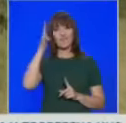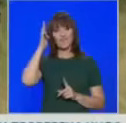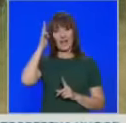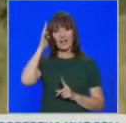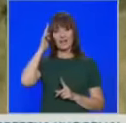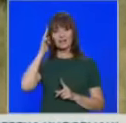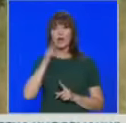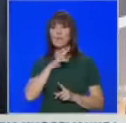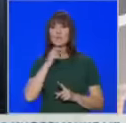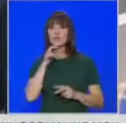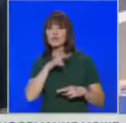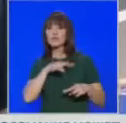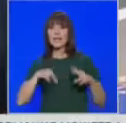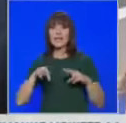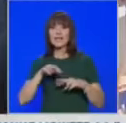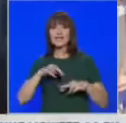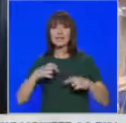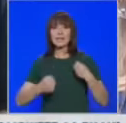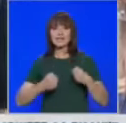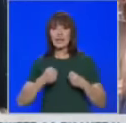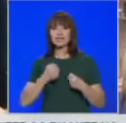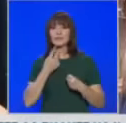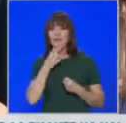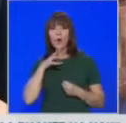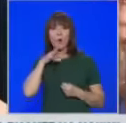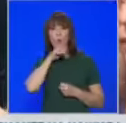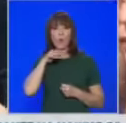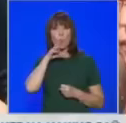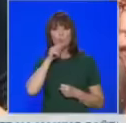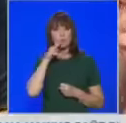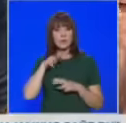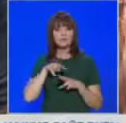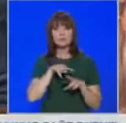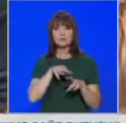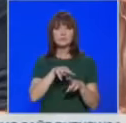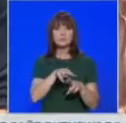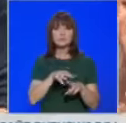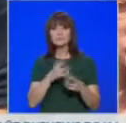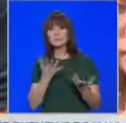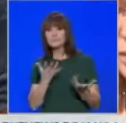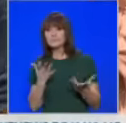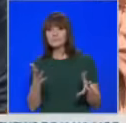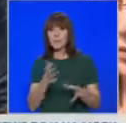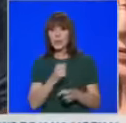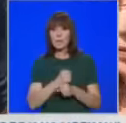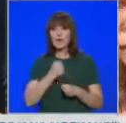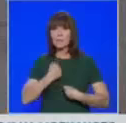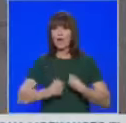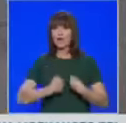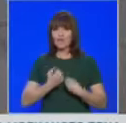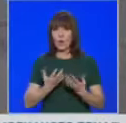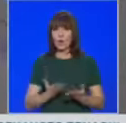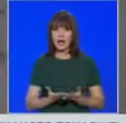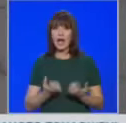издирва шофьора на микробуса. Използваме следови кучета с оглед издирване на вероятния водач на превозното